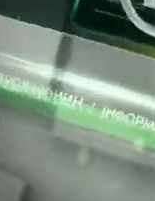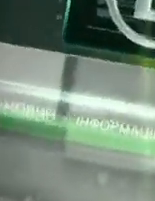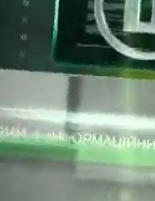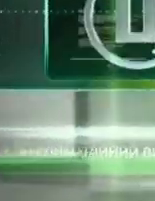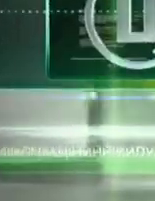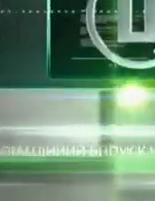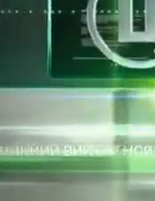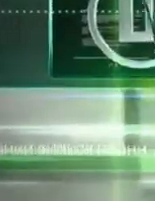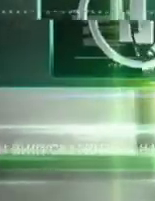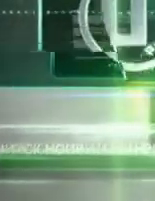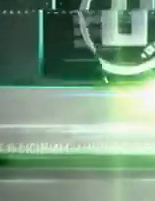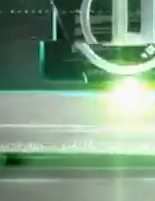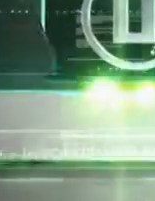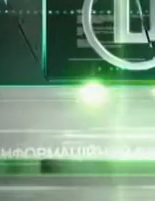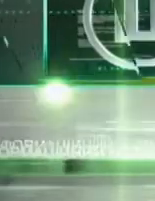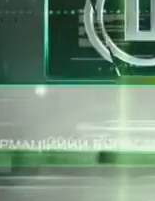Музика